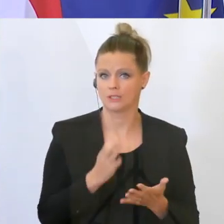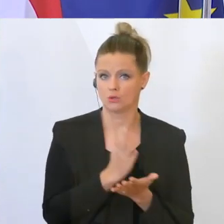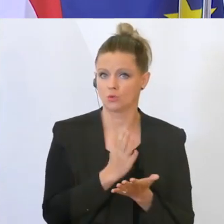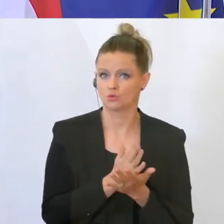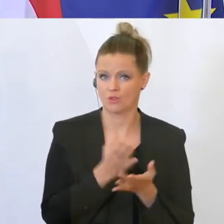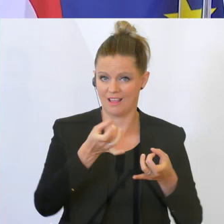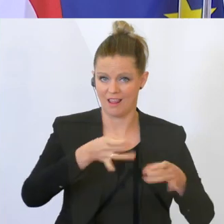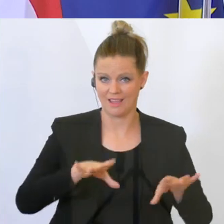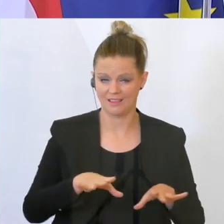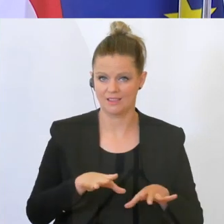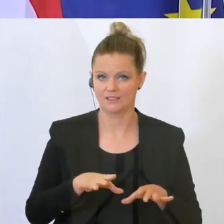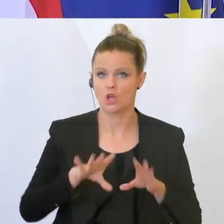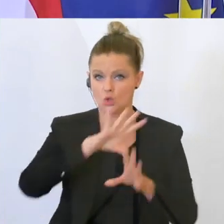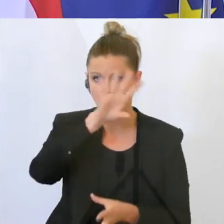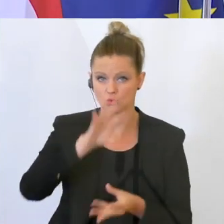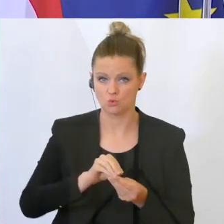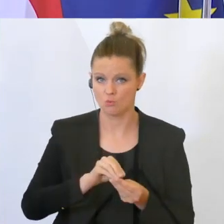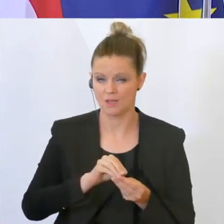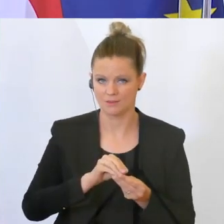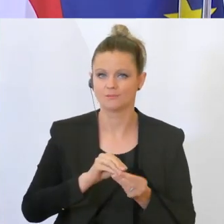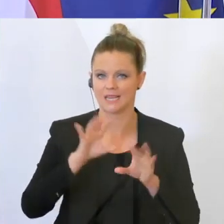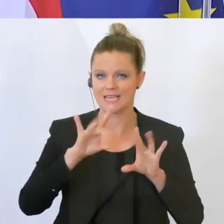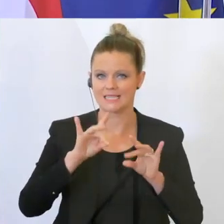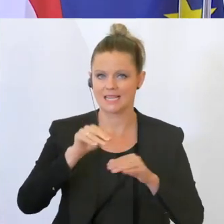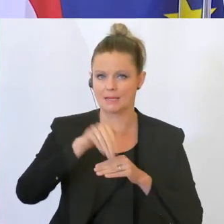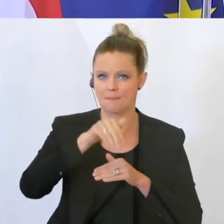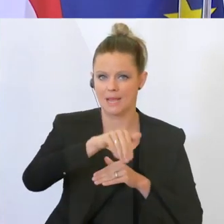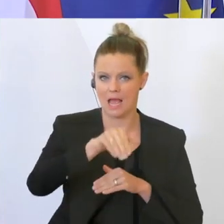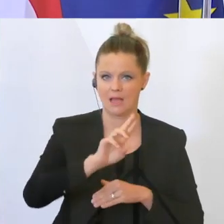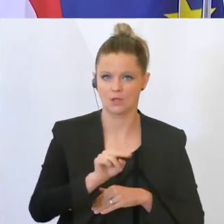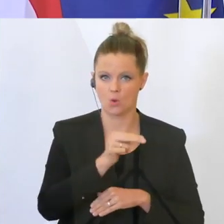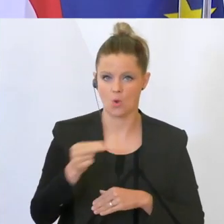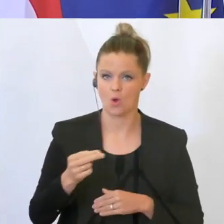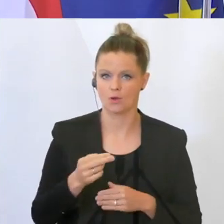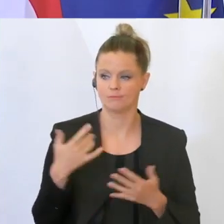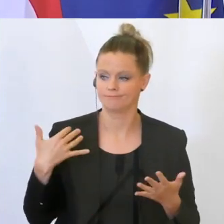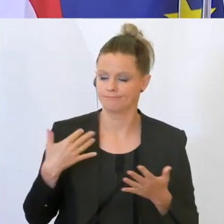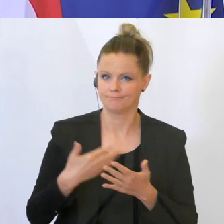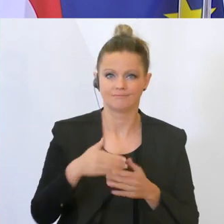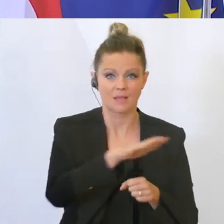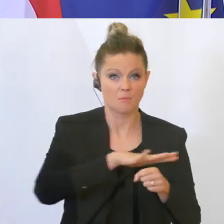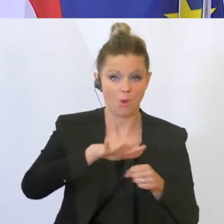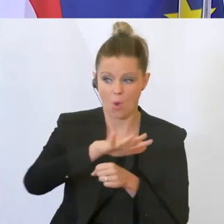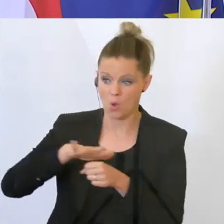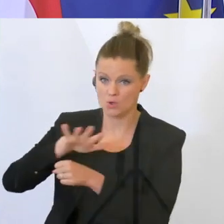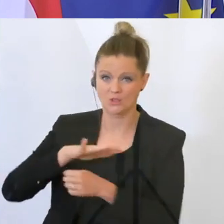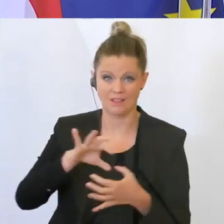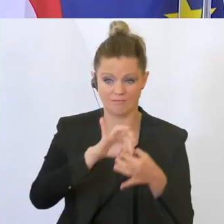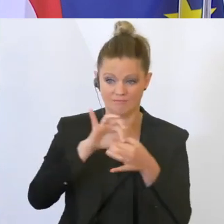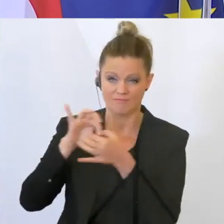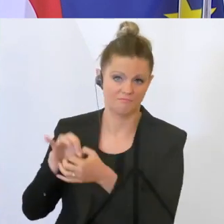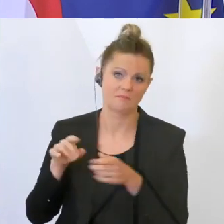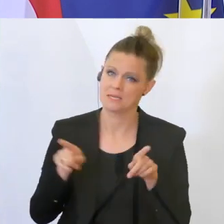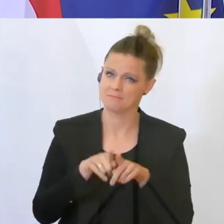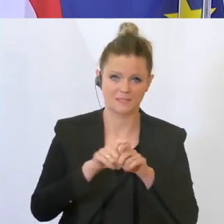Die Bewilligungssumme liegt dabei bei bereits 10 Milliarden Euro. Die Entwicklungen nach Branchen zeigt im Wesentlichen das